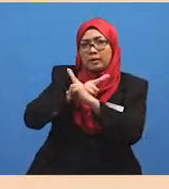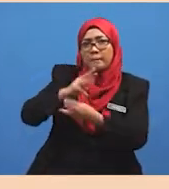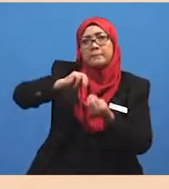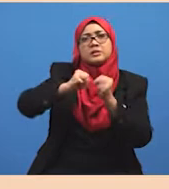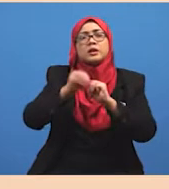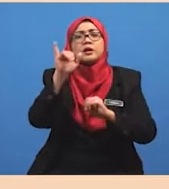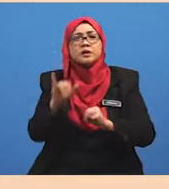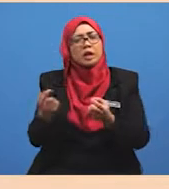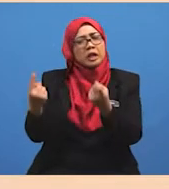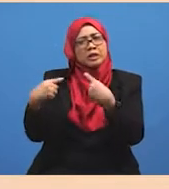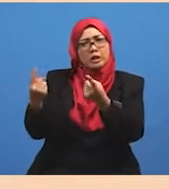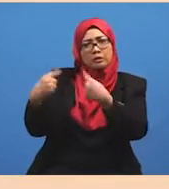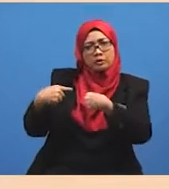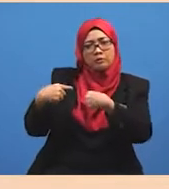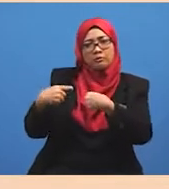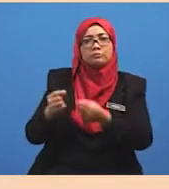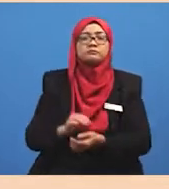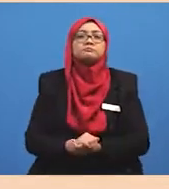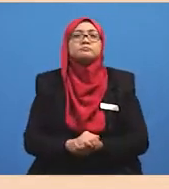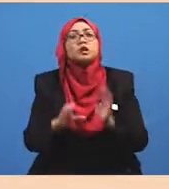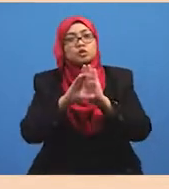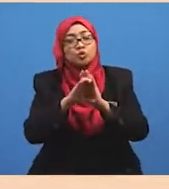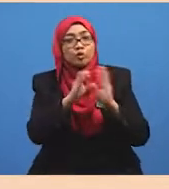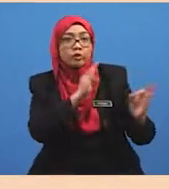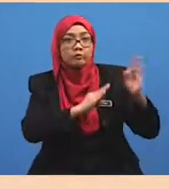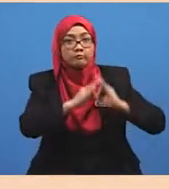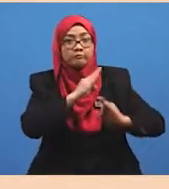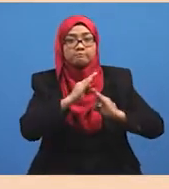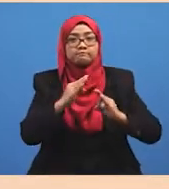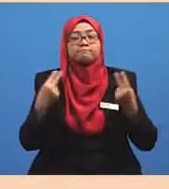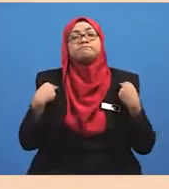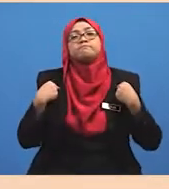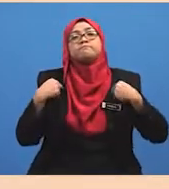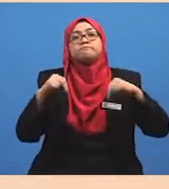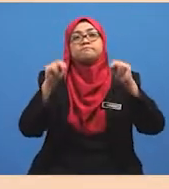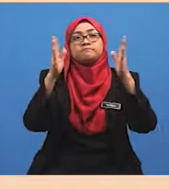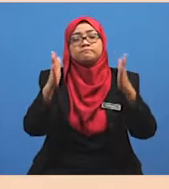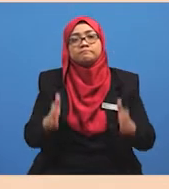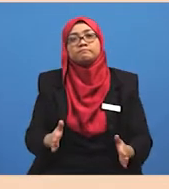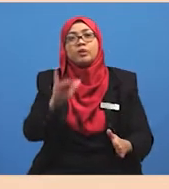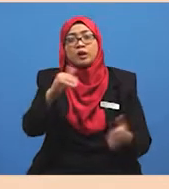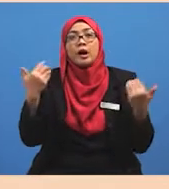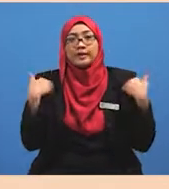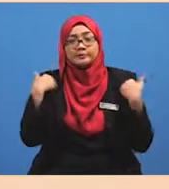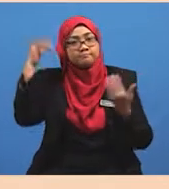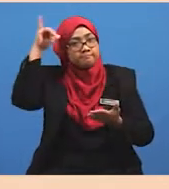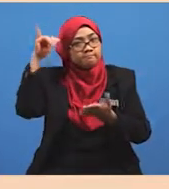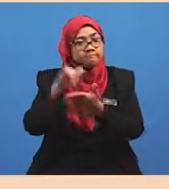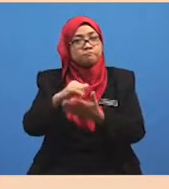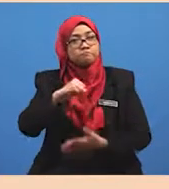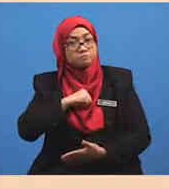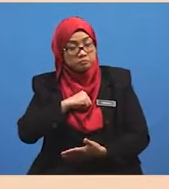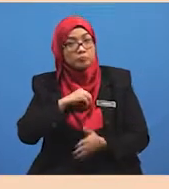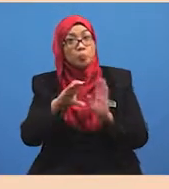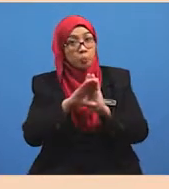contoh yang menunjukkan sifat Usahawan yang mempunyai keyakinan diri itu ialah